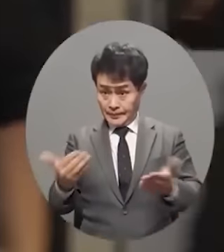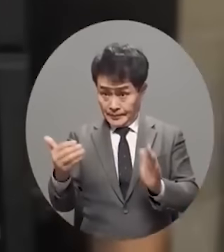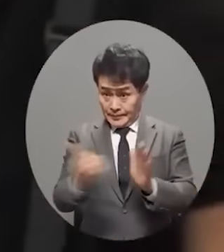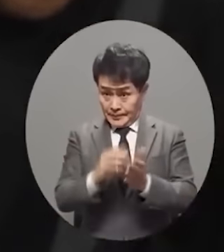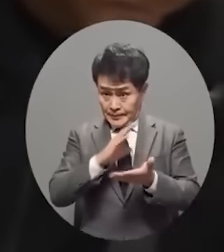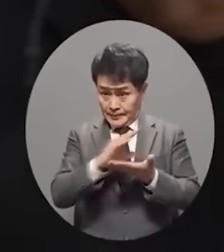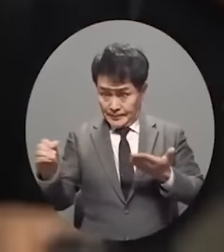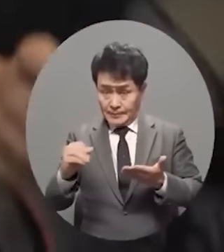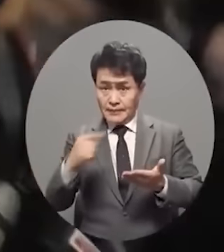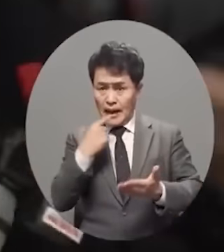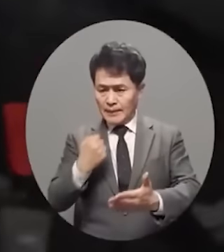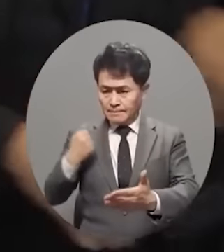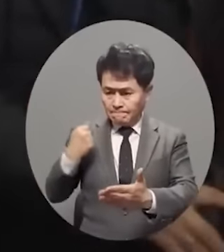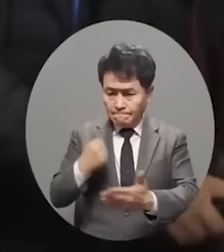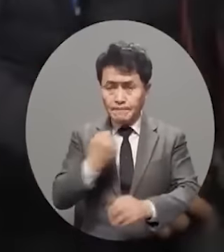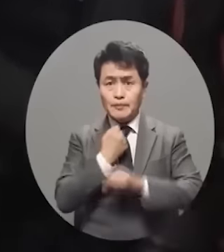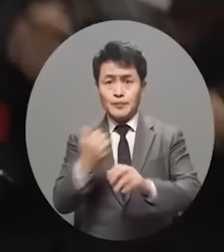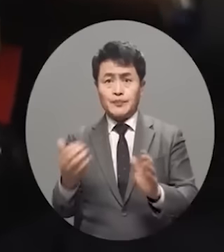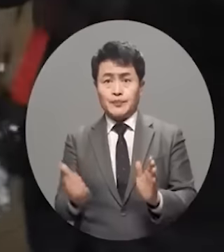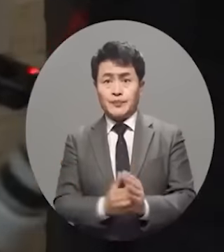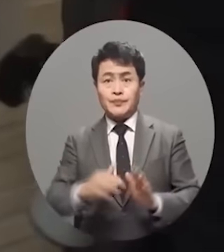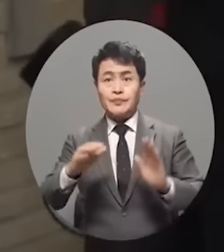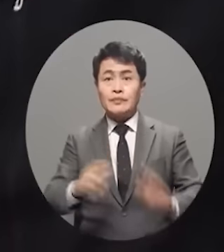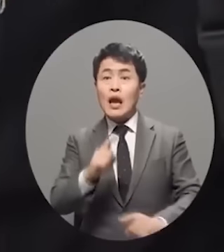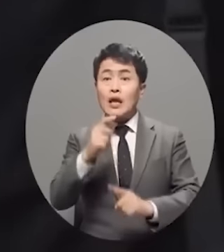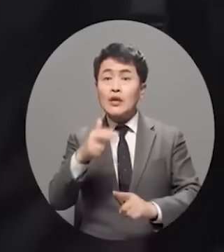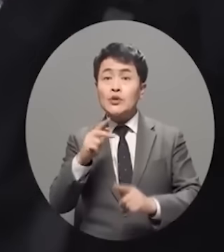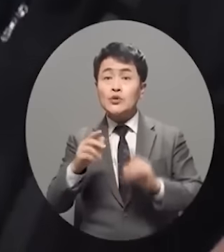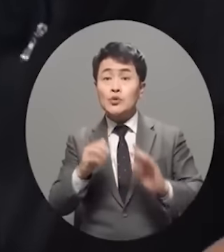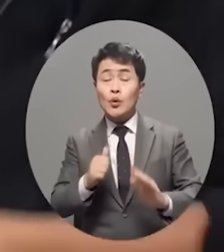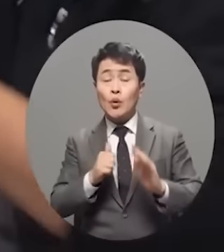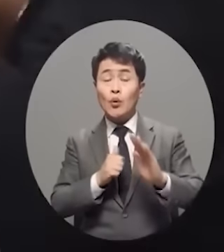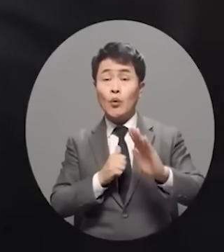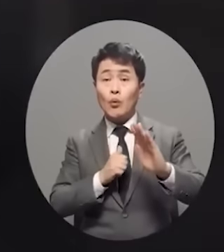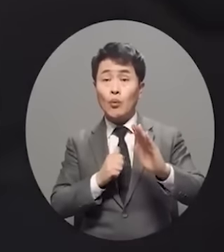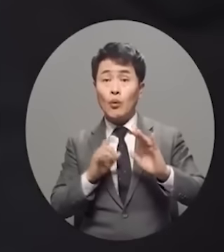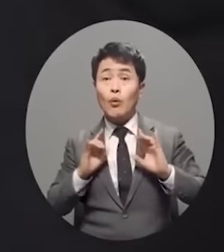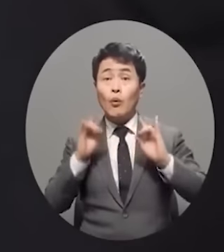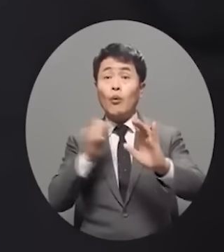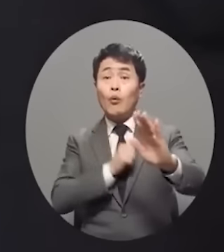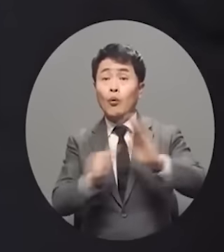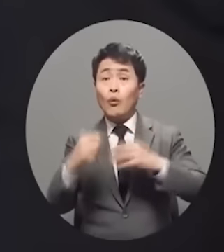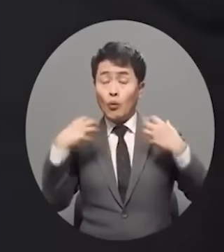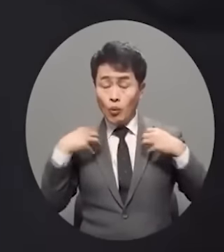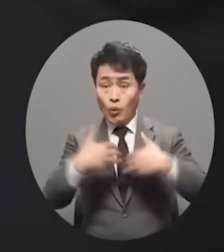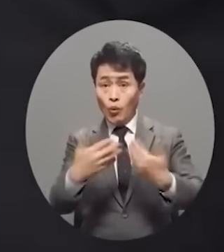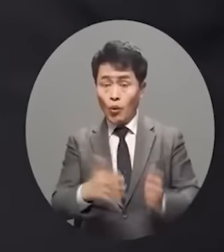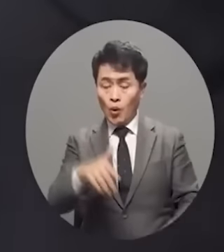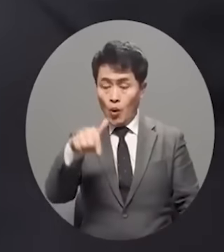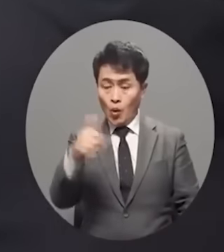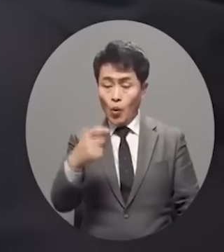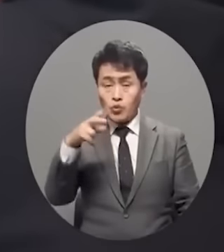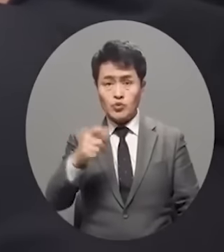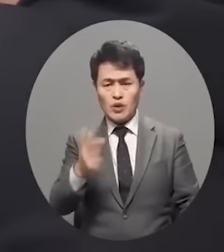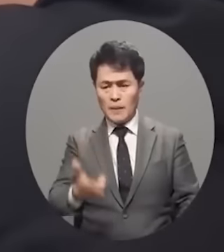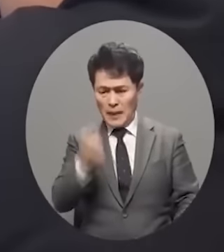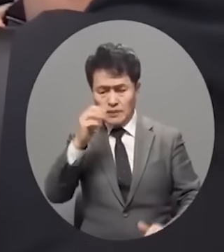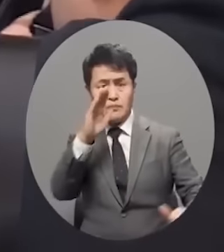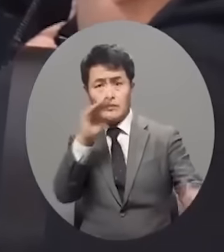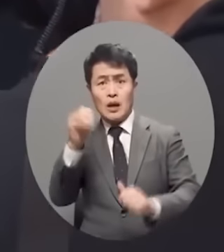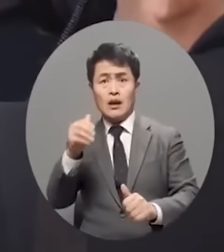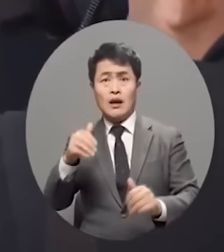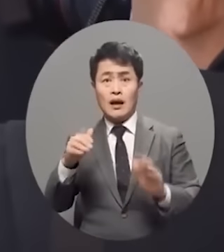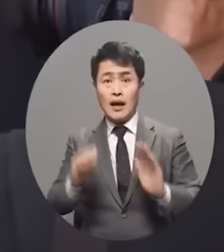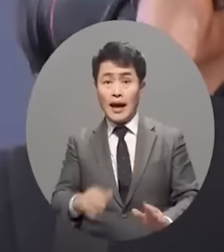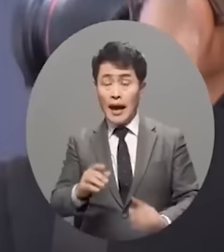작심 발언을 꺼냈습니다. 먼저 이종섭 주 호주대사에 대해선 공수처가 즉각 소환을 통보해야 한다면서 이